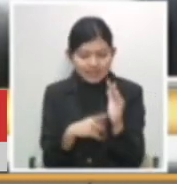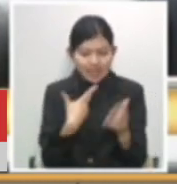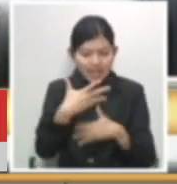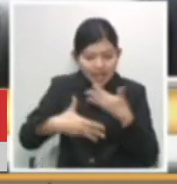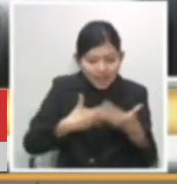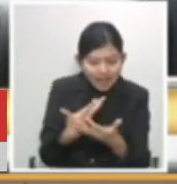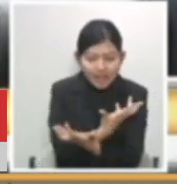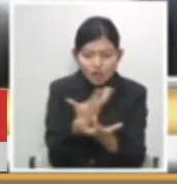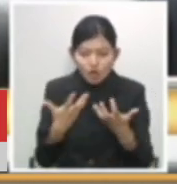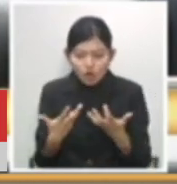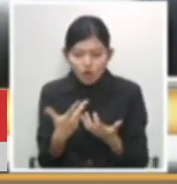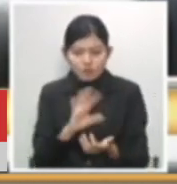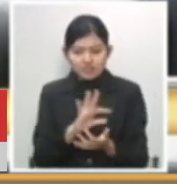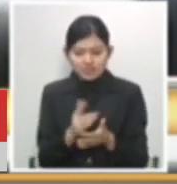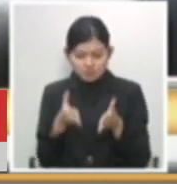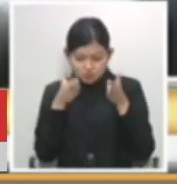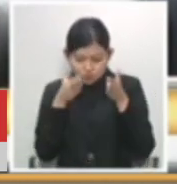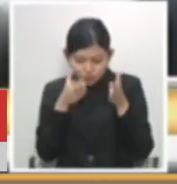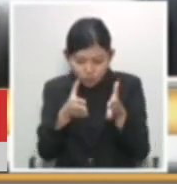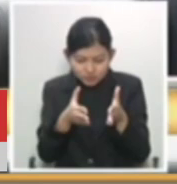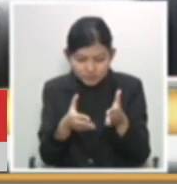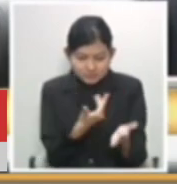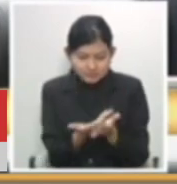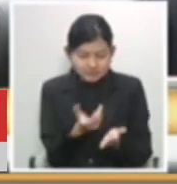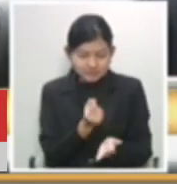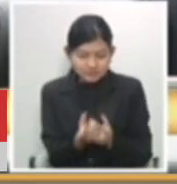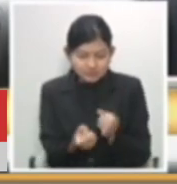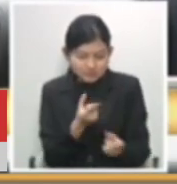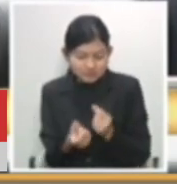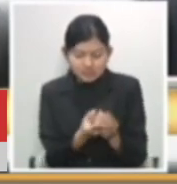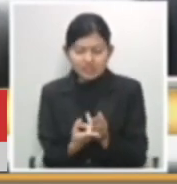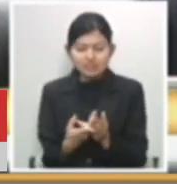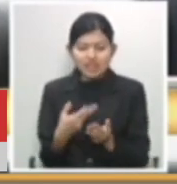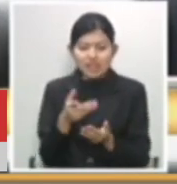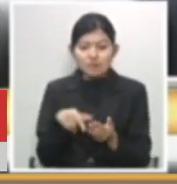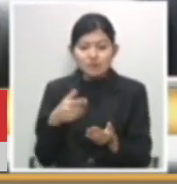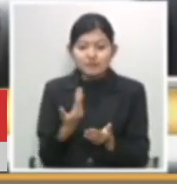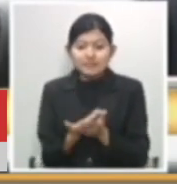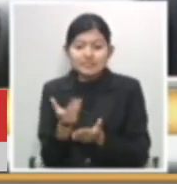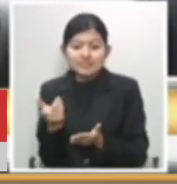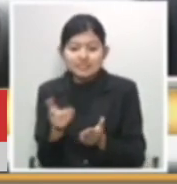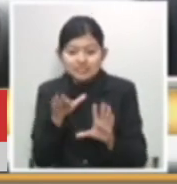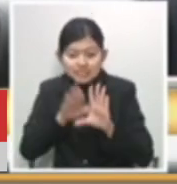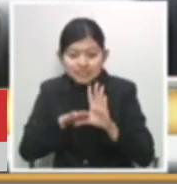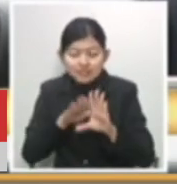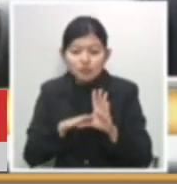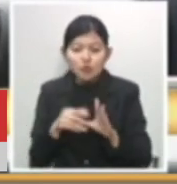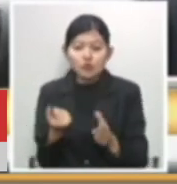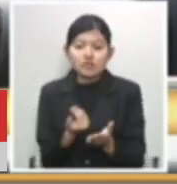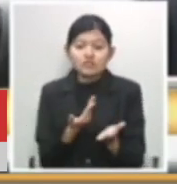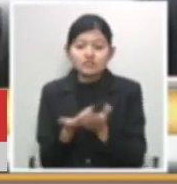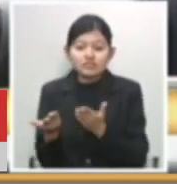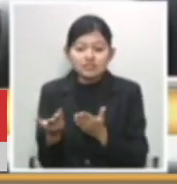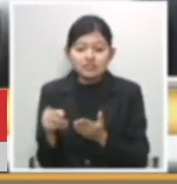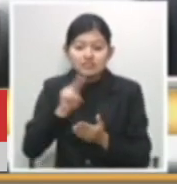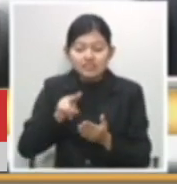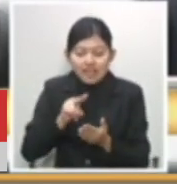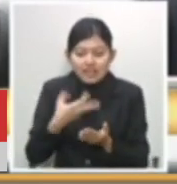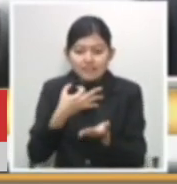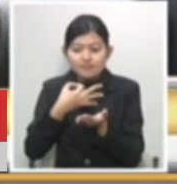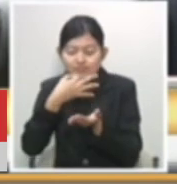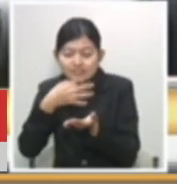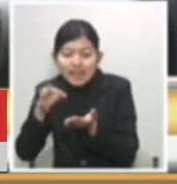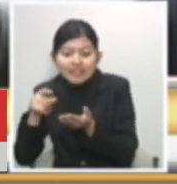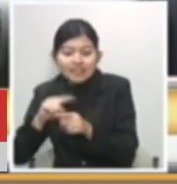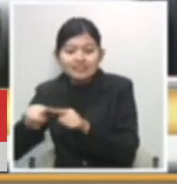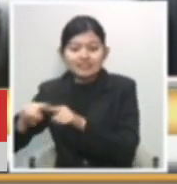ามิใช่มุ่งแต่จะช็อปสินช็อปชิมช็อปใช้ในภาษีของประชาชนแบบสบายใจอย่างเดียวแต่ต้อง